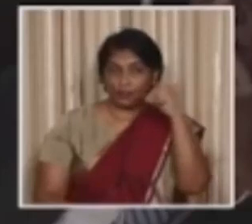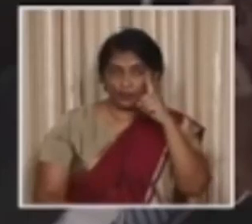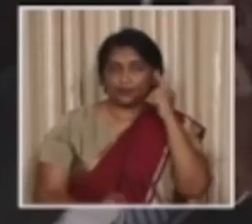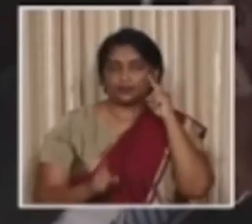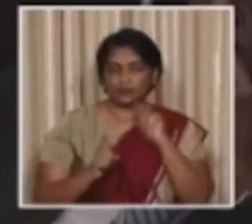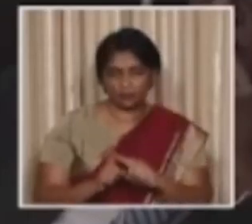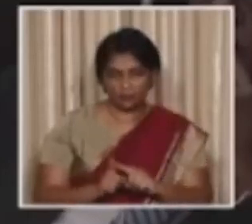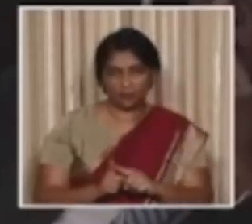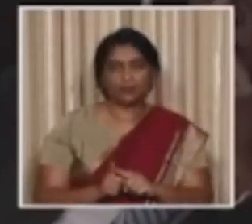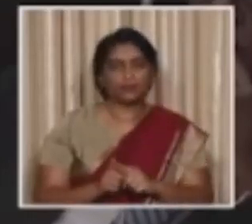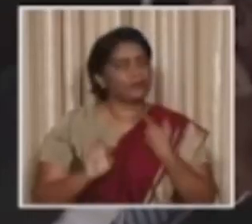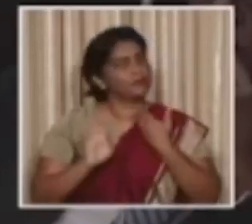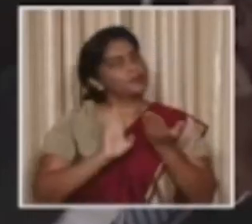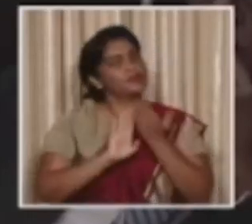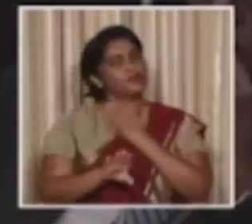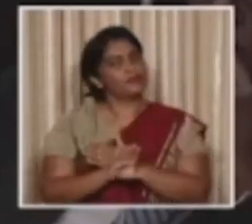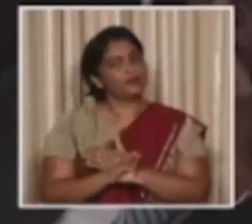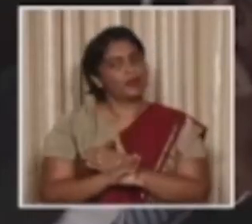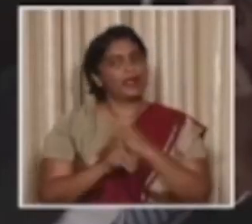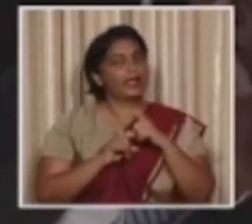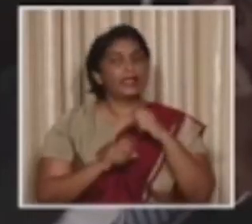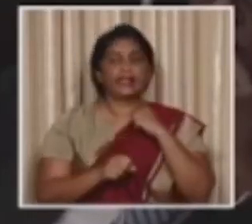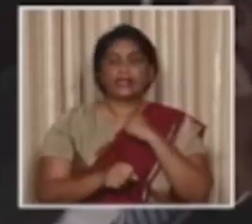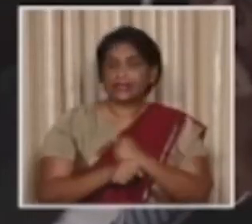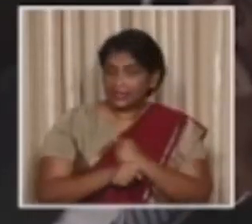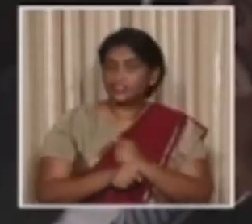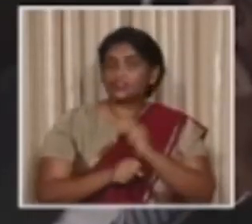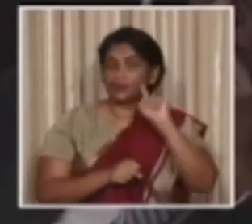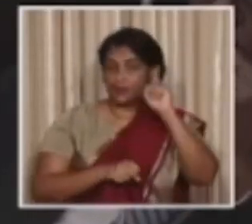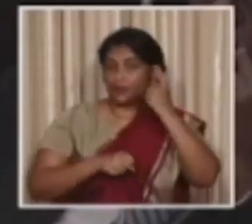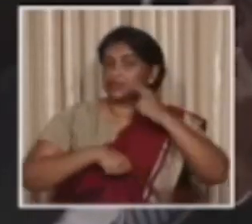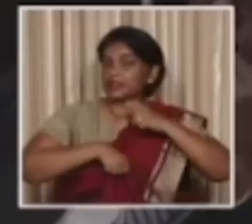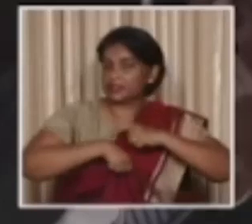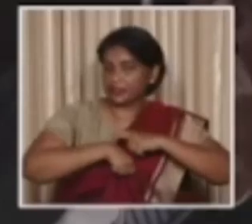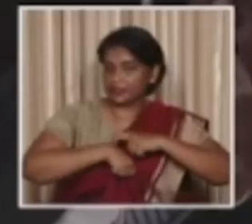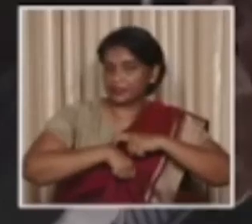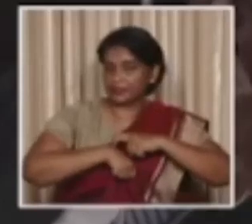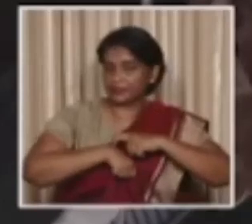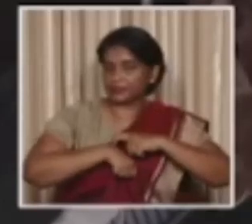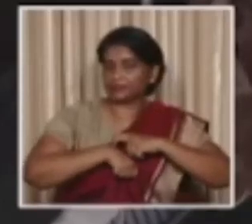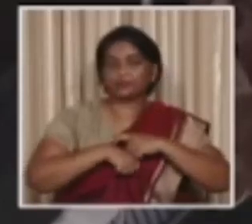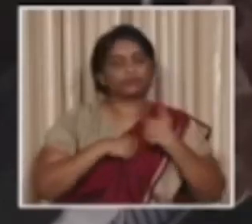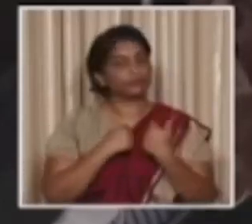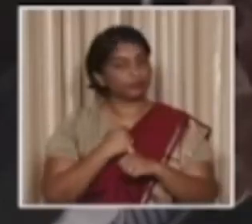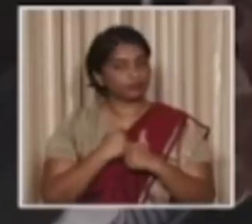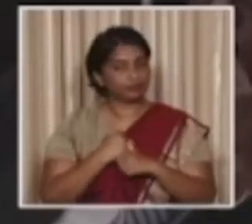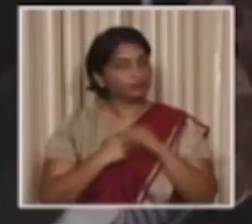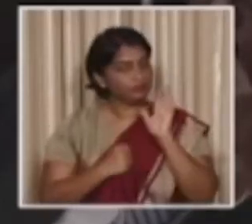කාරණාව කලින් ඩිජිටල් කරණයේ පළවෙනි අවස්ථාව සඳහා සකස් කරන